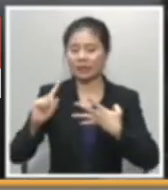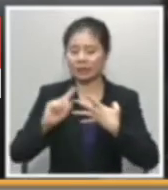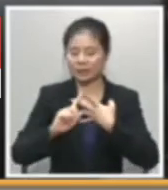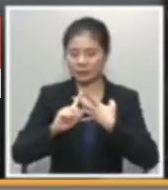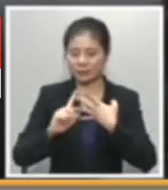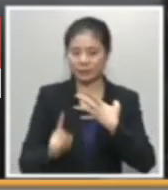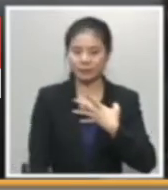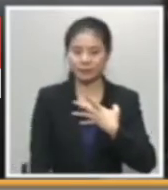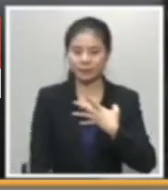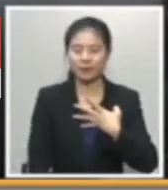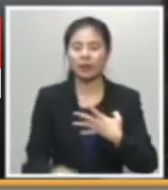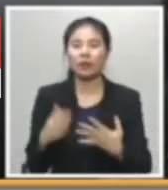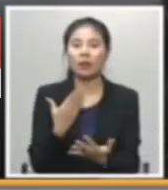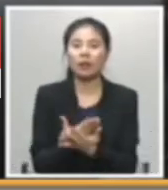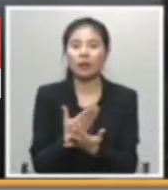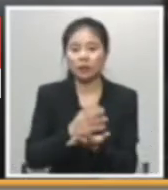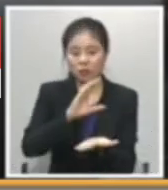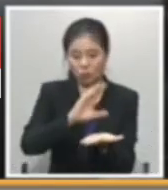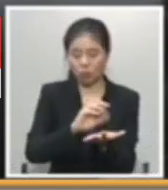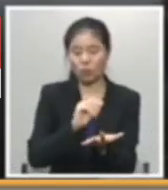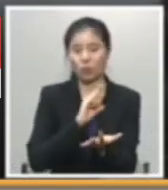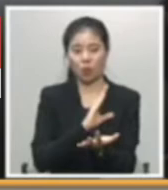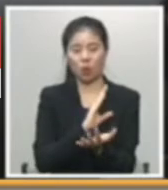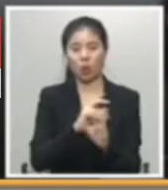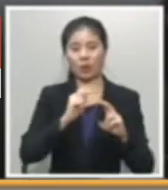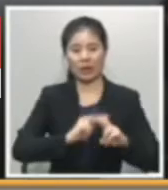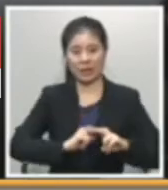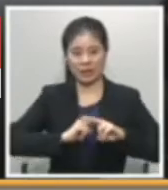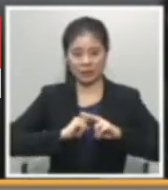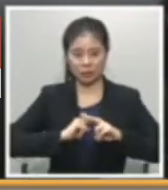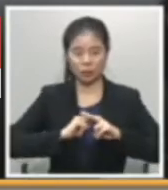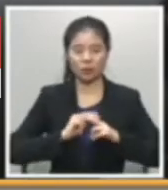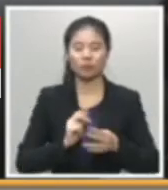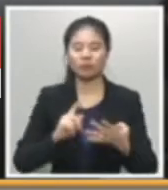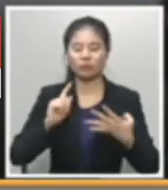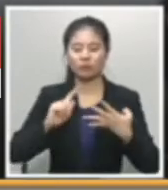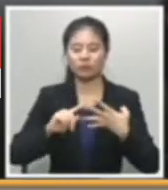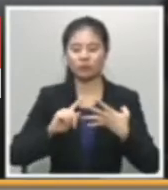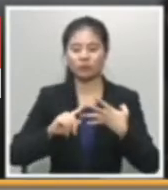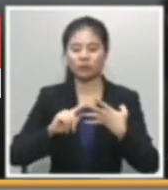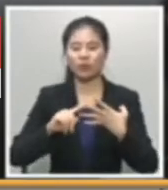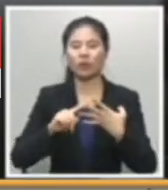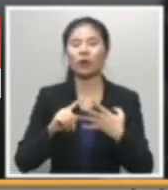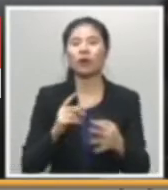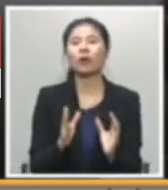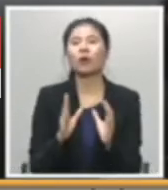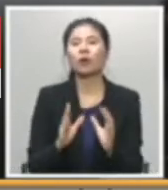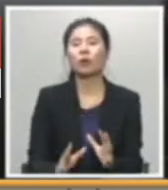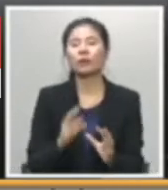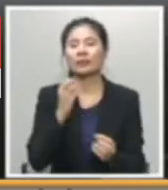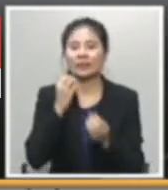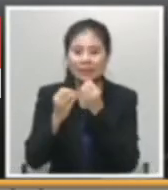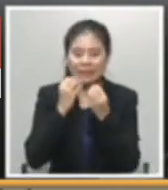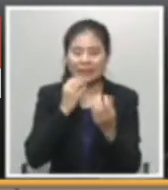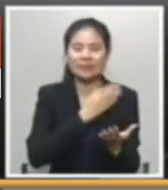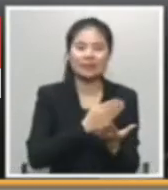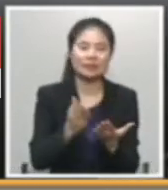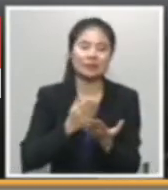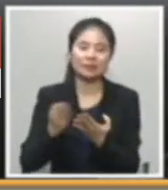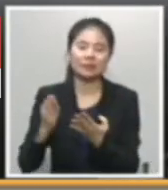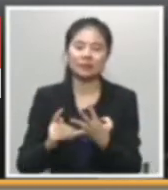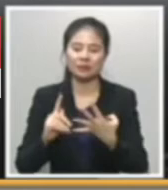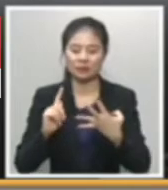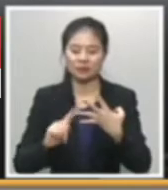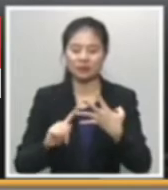แก่การลงทุนภาคเอกชนที่2คือการบริโภคภายในประเทศ3